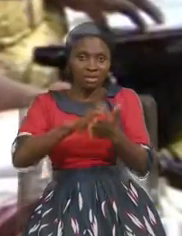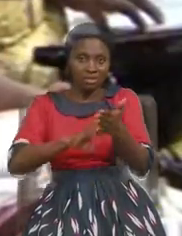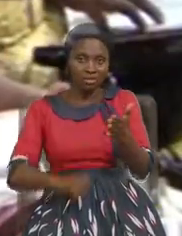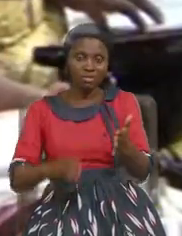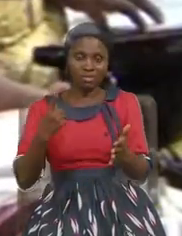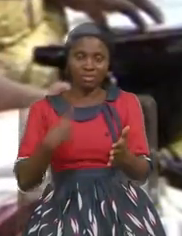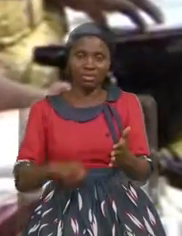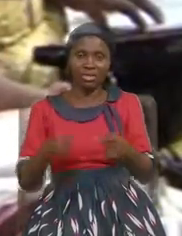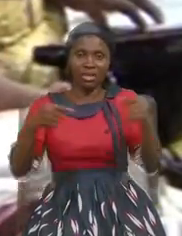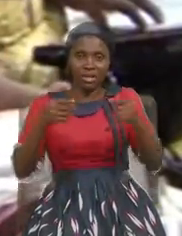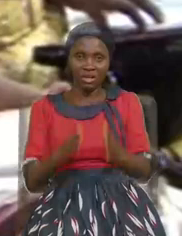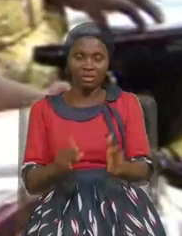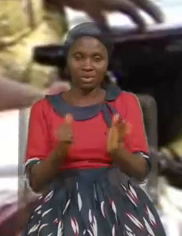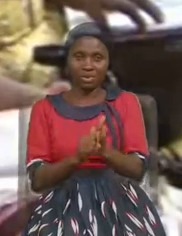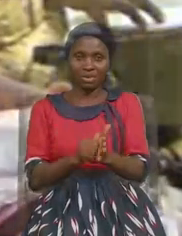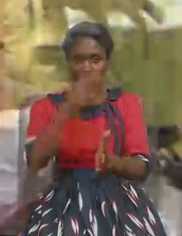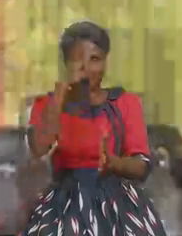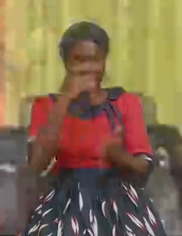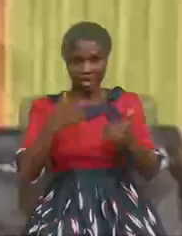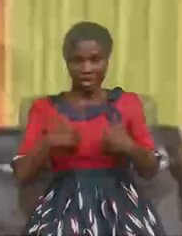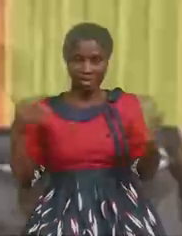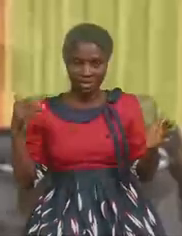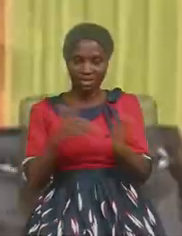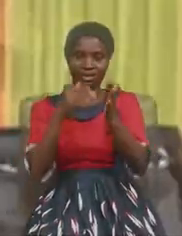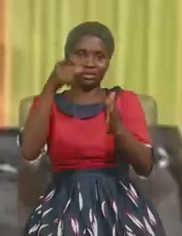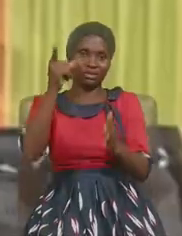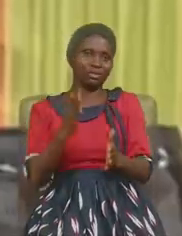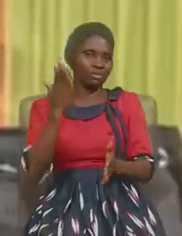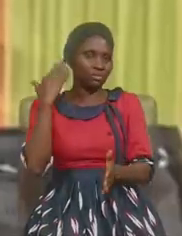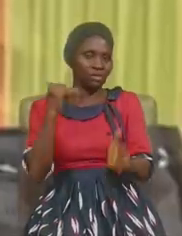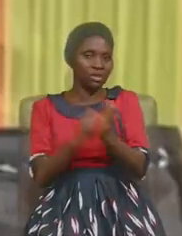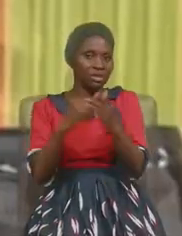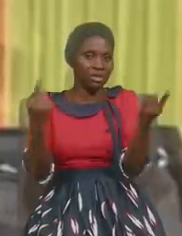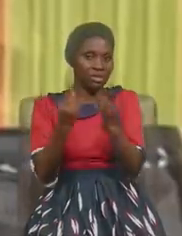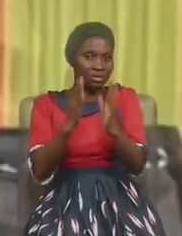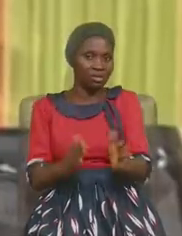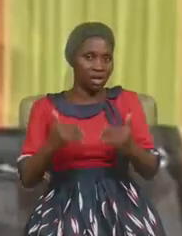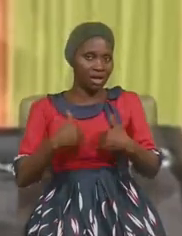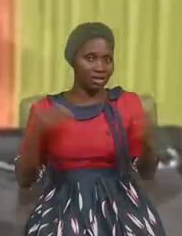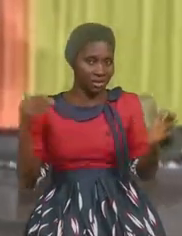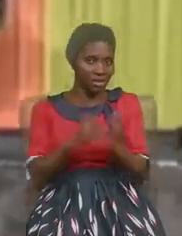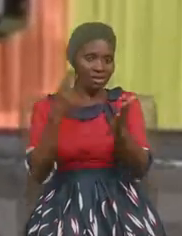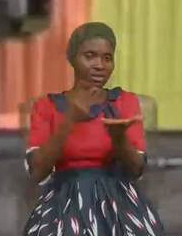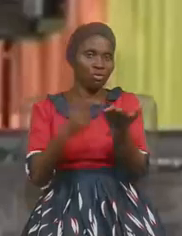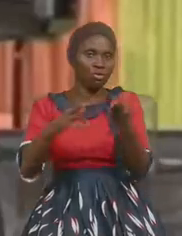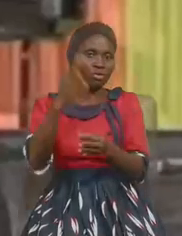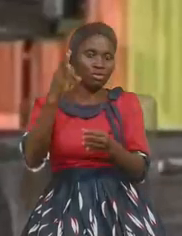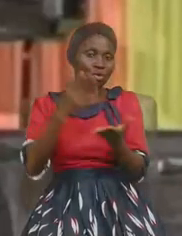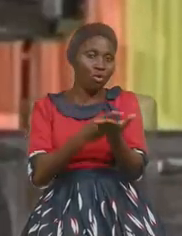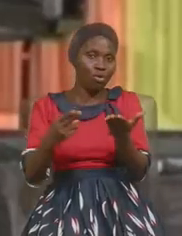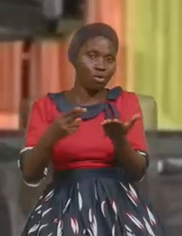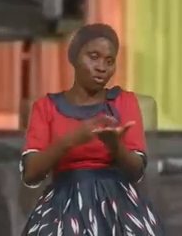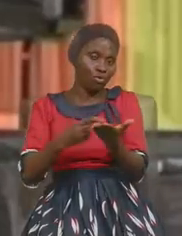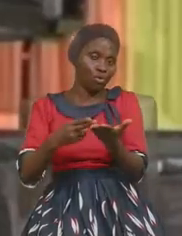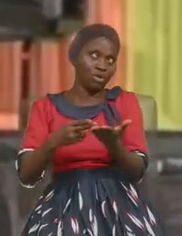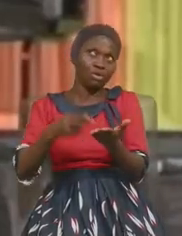l'inimitié que l'homme avait contre Dieu, pour que le péché avait contre Dieu, l'inimitié qui est